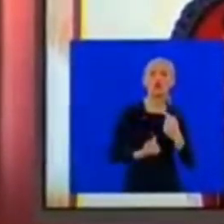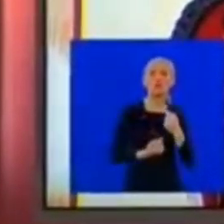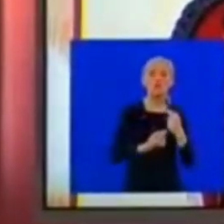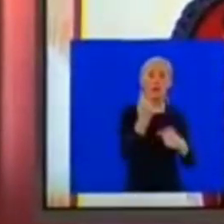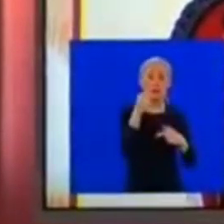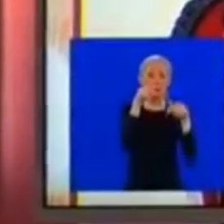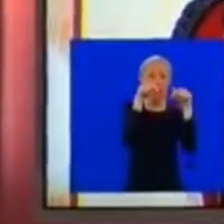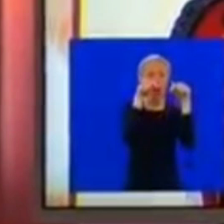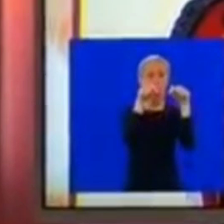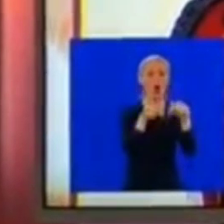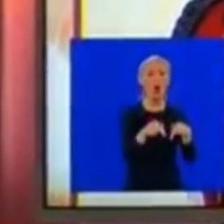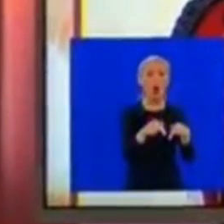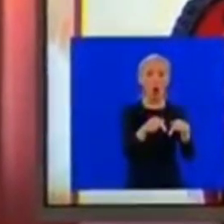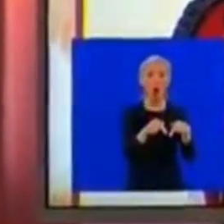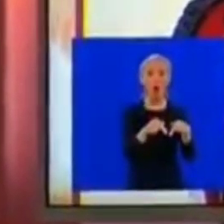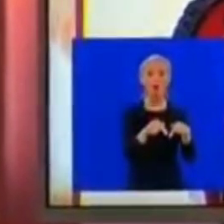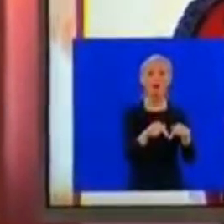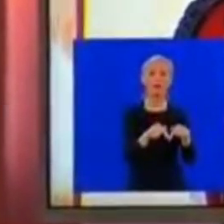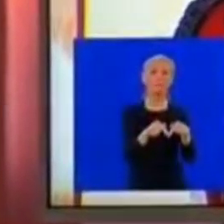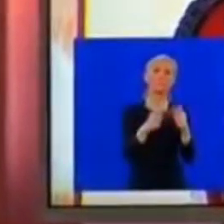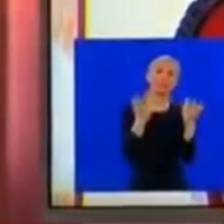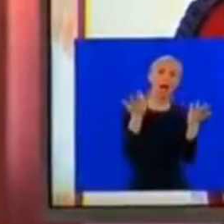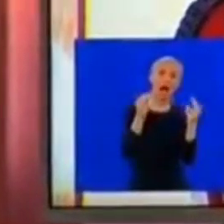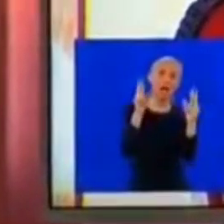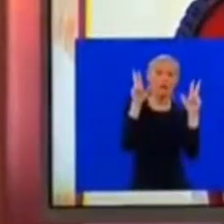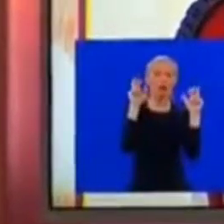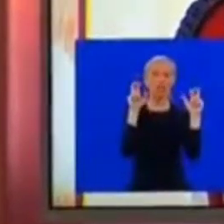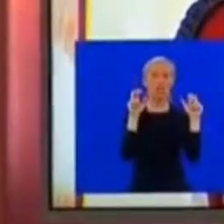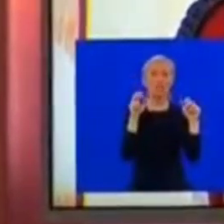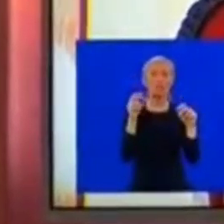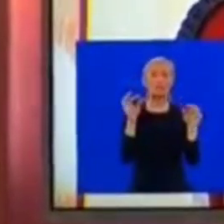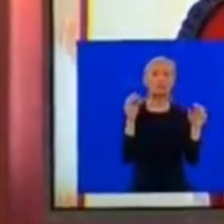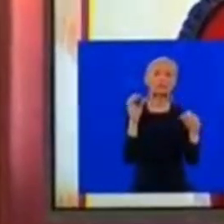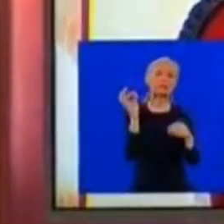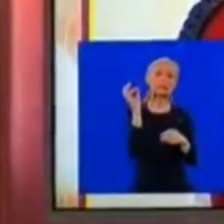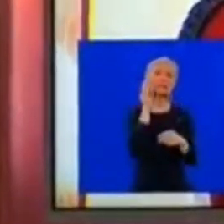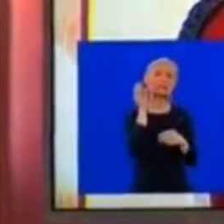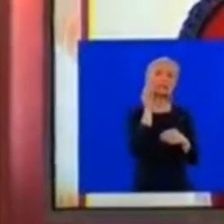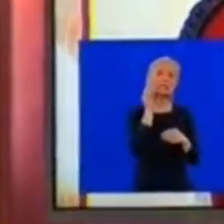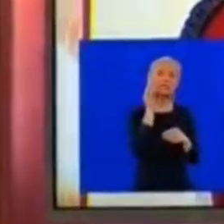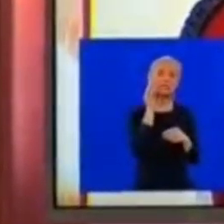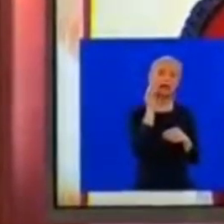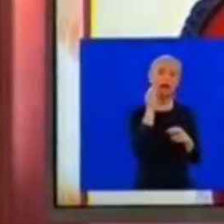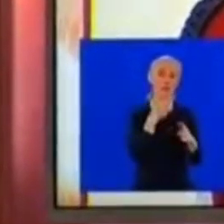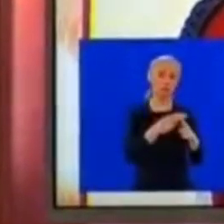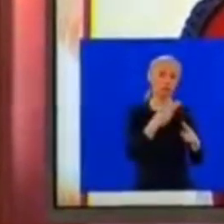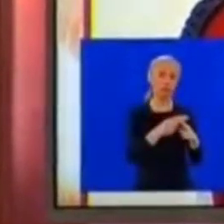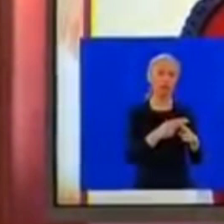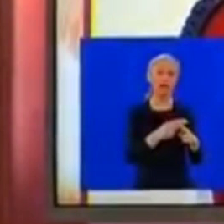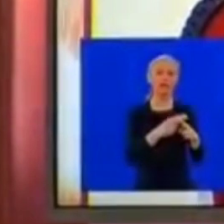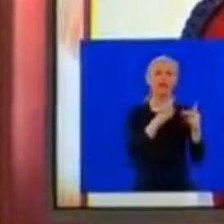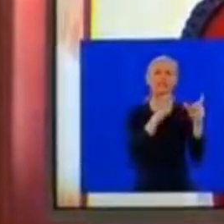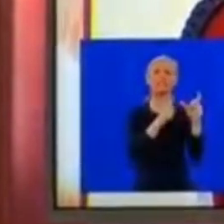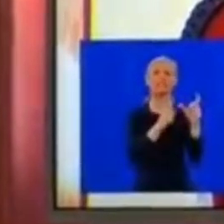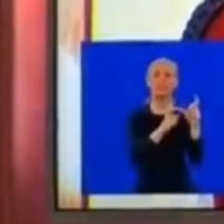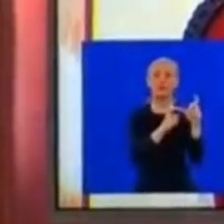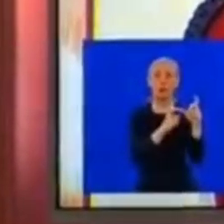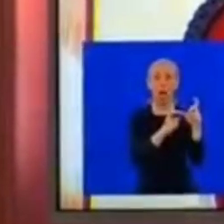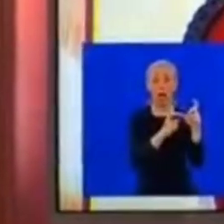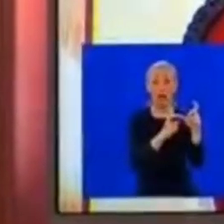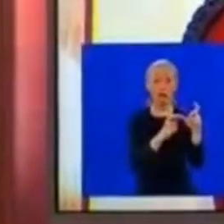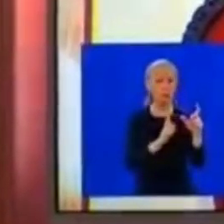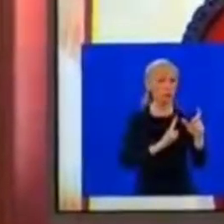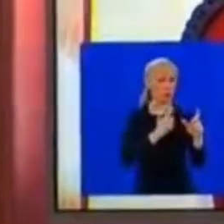ova, ajde nazovimo je, pandemijska kriza. Živjeli smo taj simulakrum, taj privid i